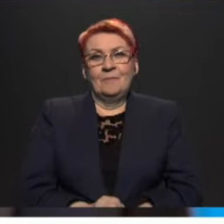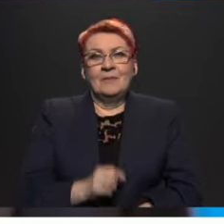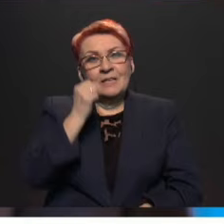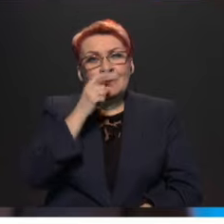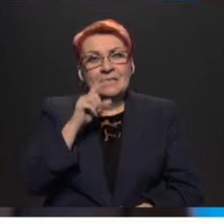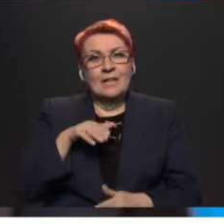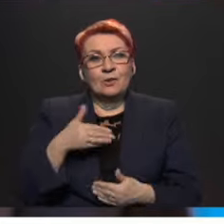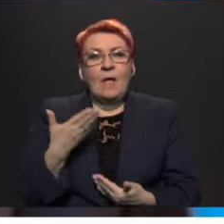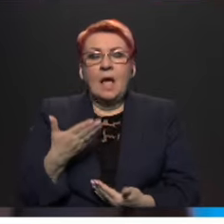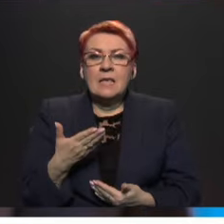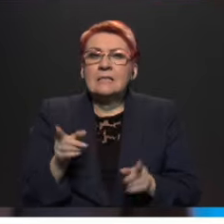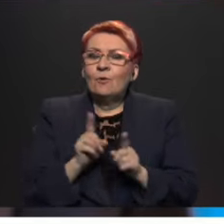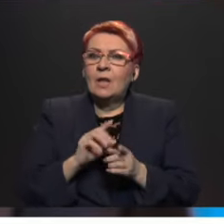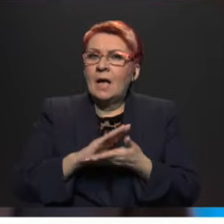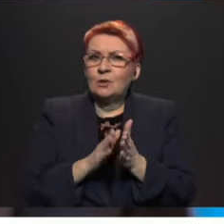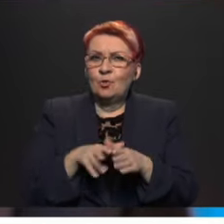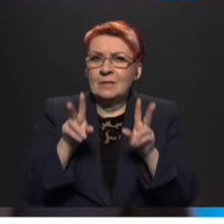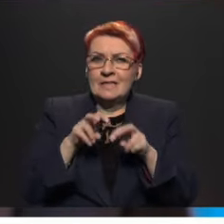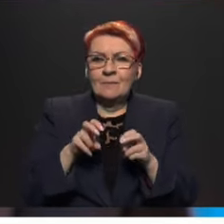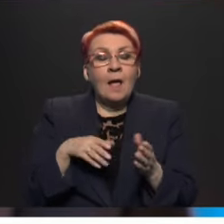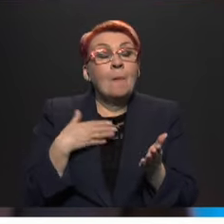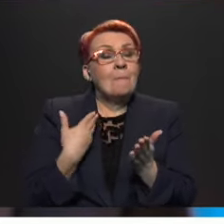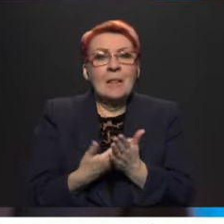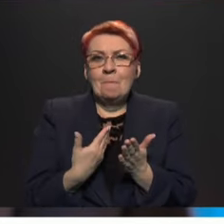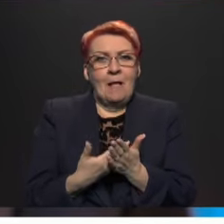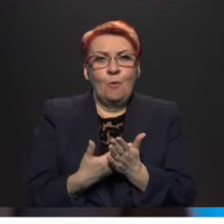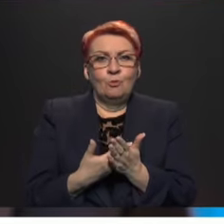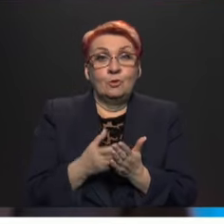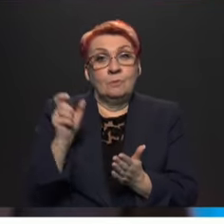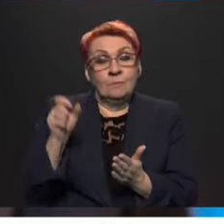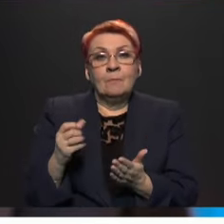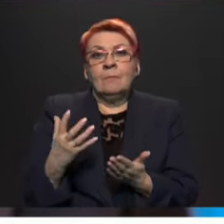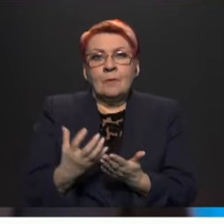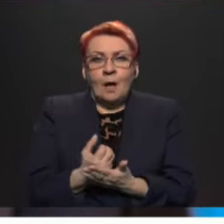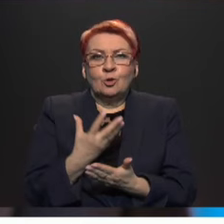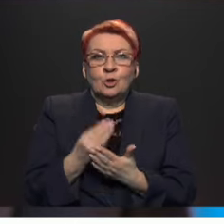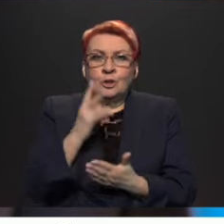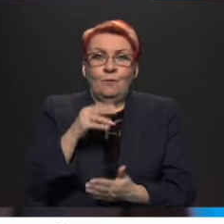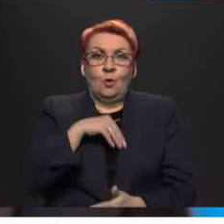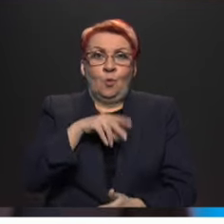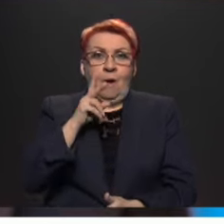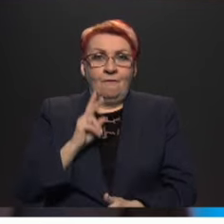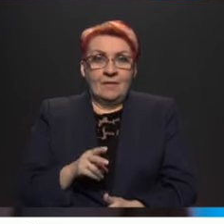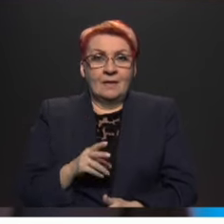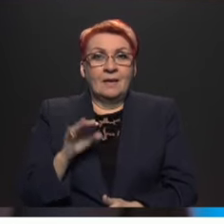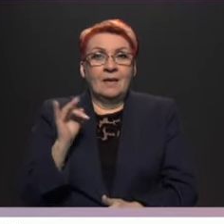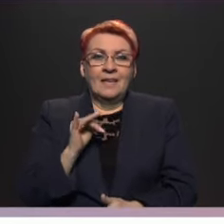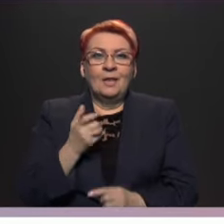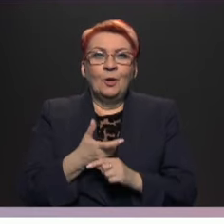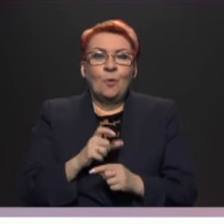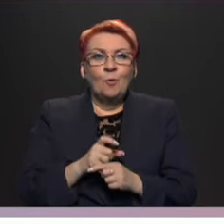А вот если разобрать такую ситуацию, что, предположим, человек нашел своего духовника, и ему действительно очень